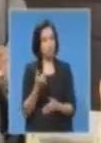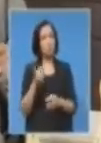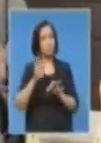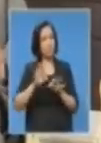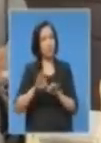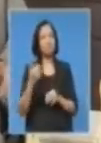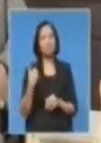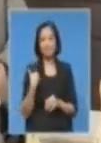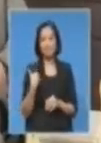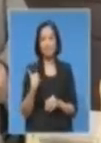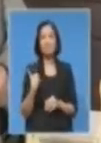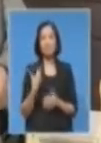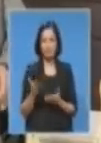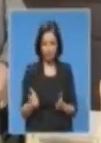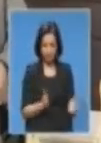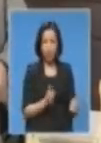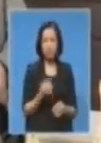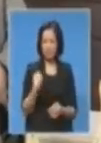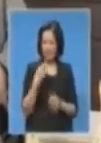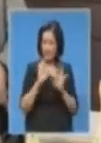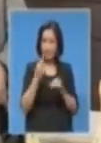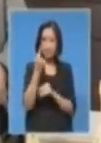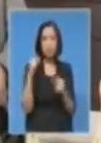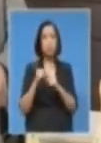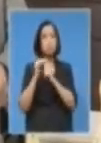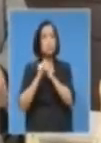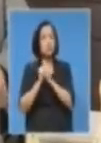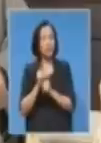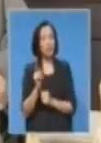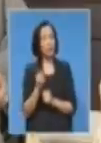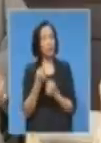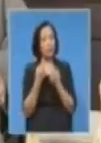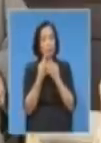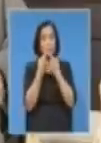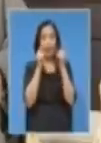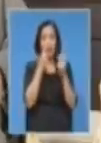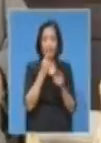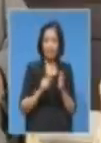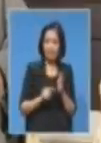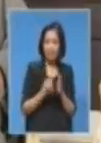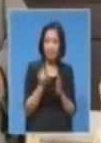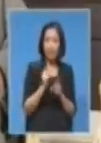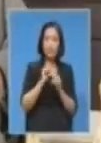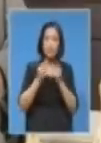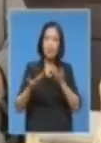ส่วนอีกเรื่องนึงก็คือเรื่องจีนอันนี้ต้องบอกว่าแปลกใจมากนะฮะว่าเพราะผมเห็นท่านเริ่มเจรจากับจีนเมื่อตอนมีนาคมนี่เ